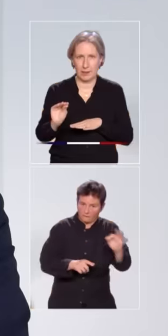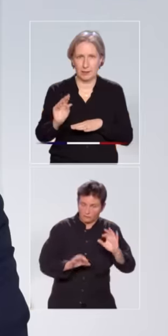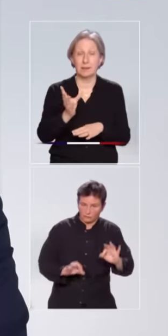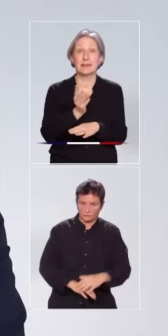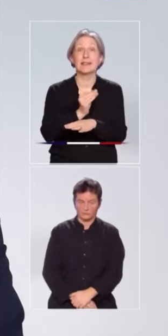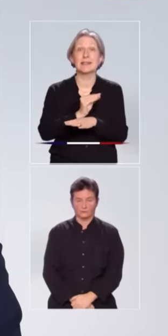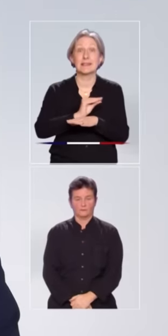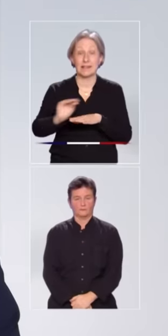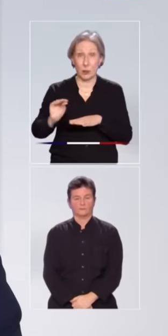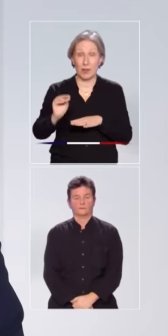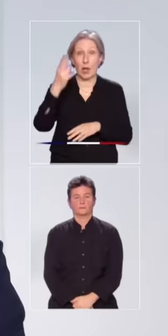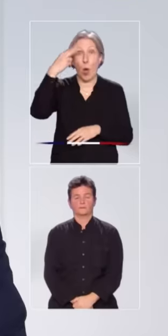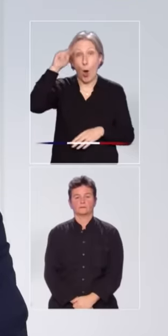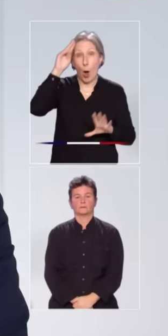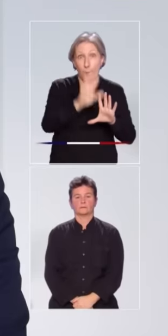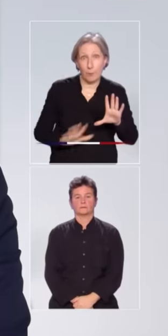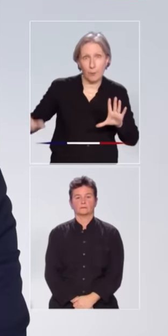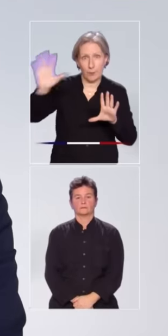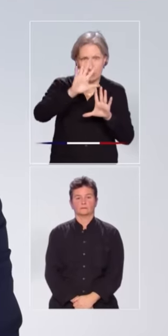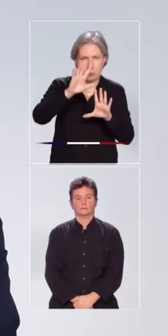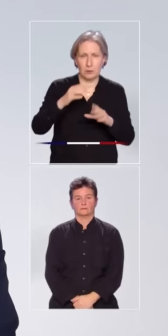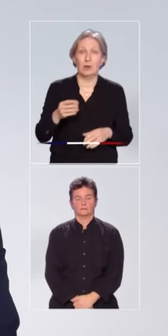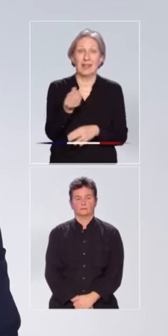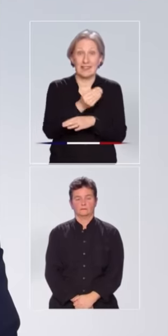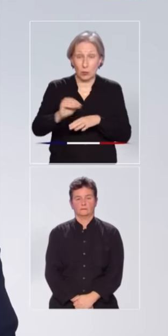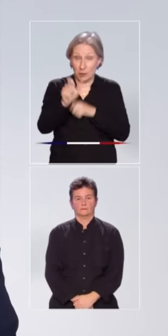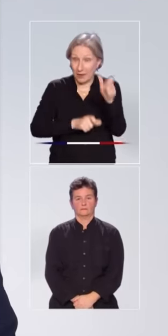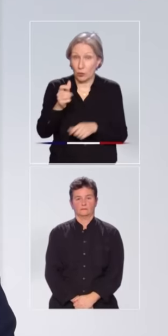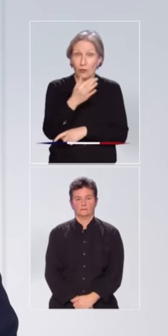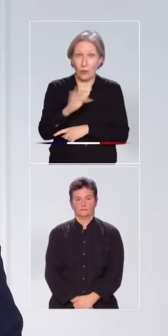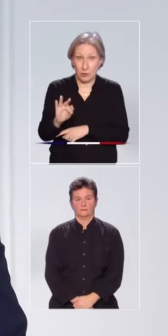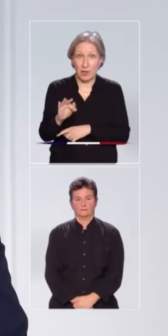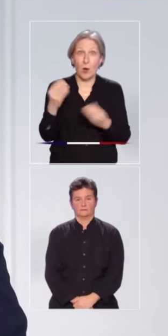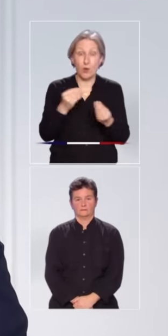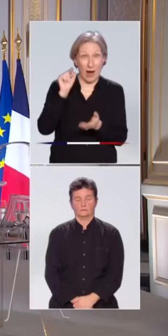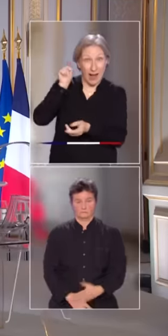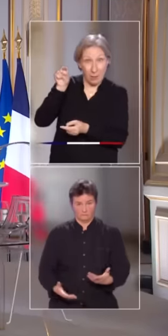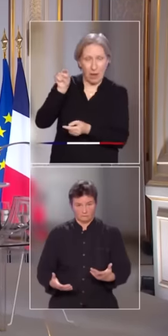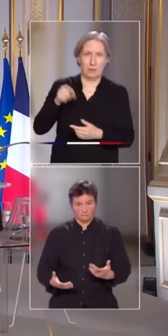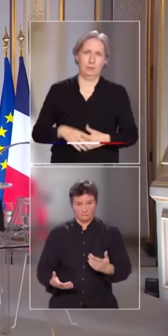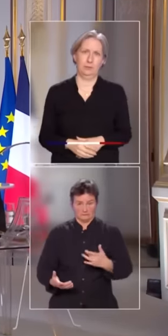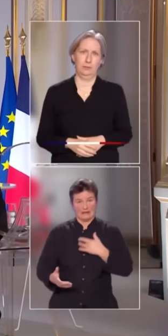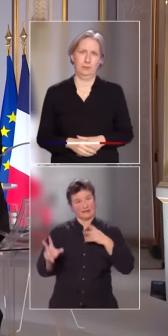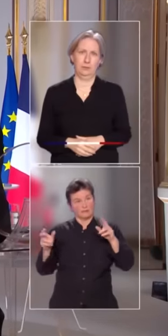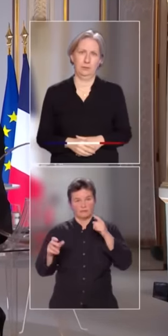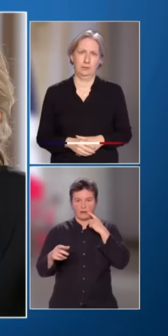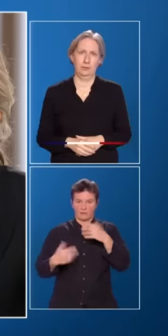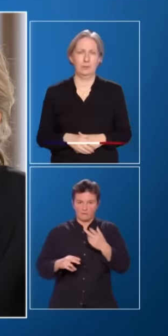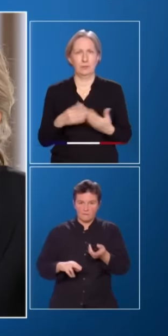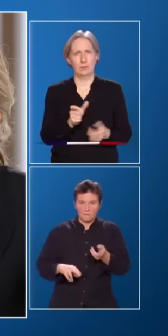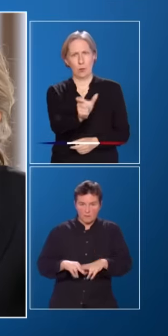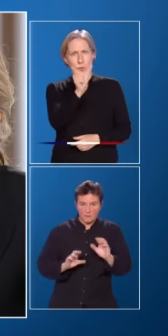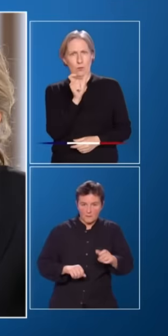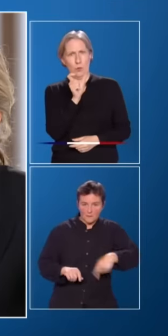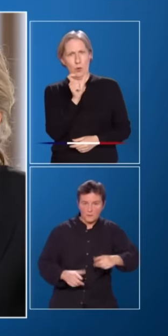sécurité de l'Europe et la sécurité des Français se joue là-bas. Et ce sont nos intérêts vitaux. Vous employez là un terme qui